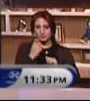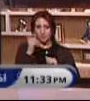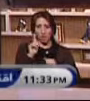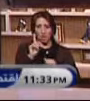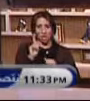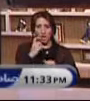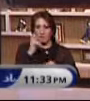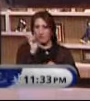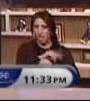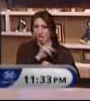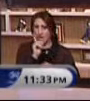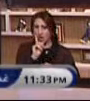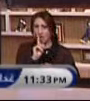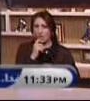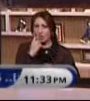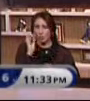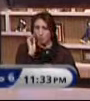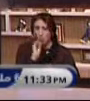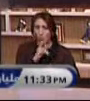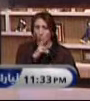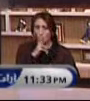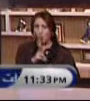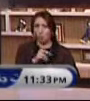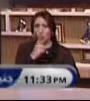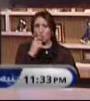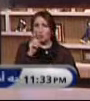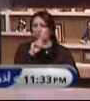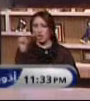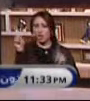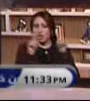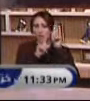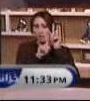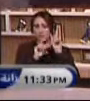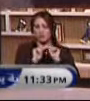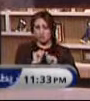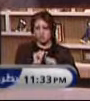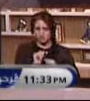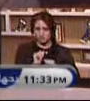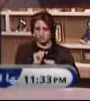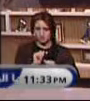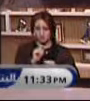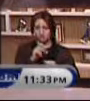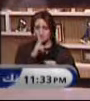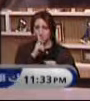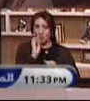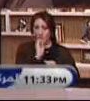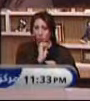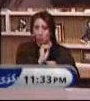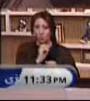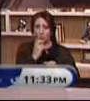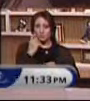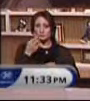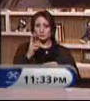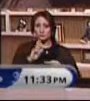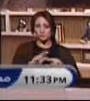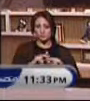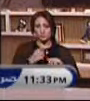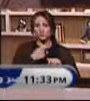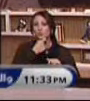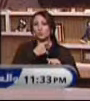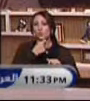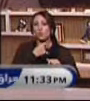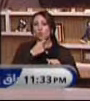عليك يقول له يا عم قلها على دين ابي طالب قال على دين ابي طالب وعلى دين عبد المطلب وخرجت روحه